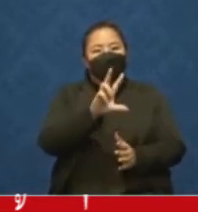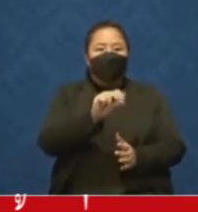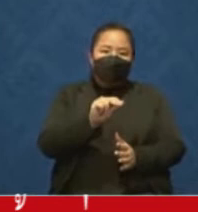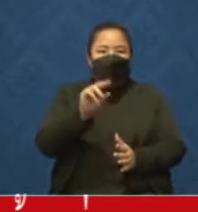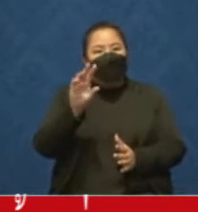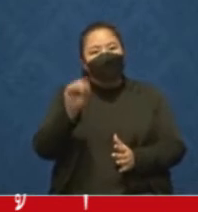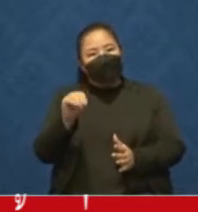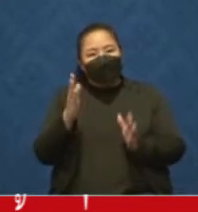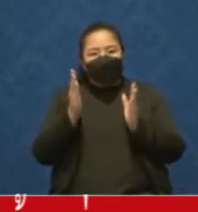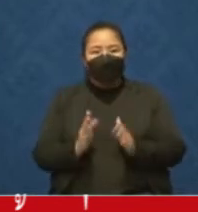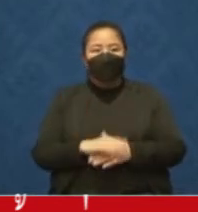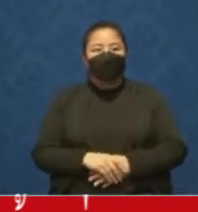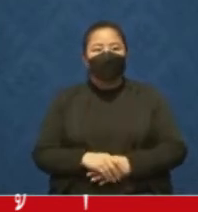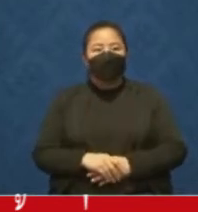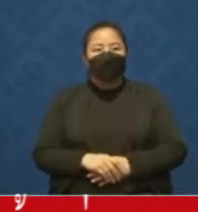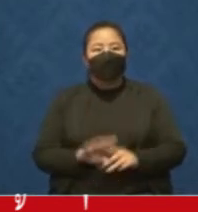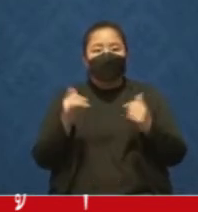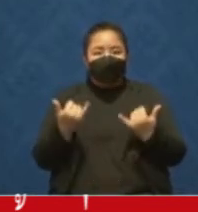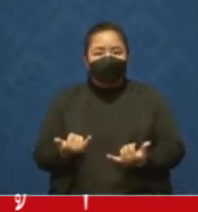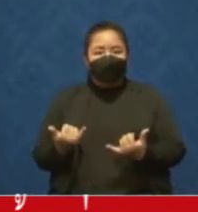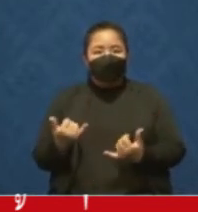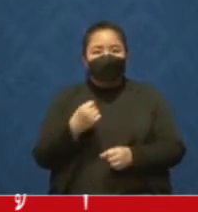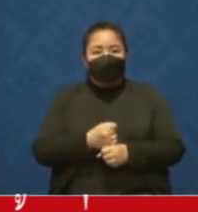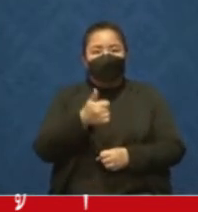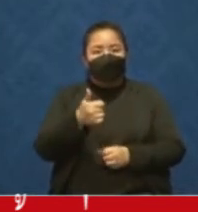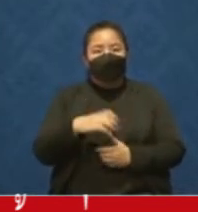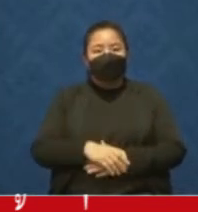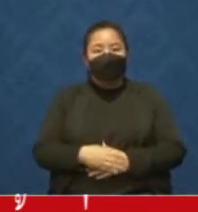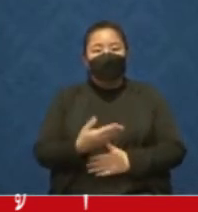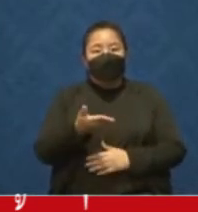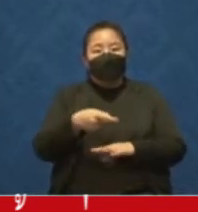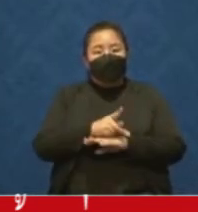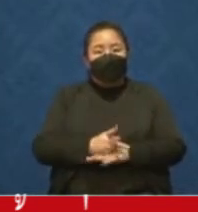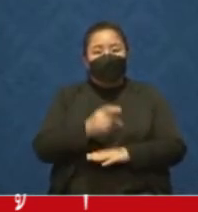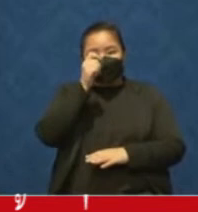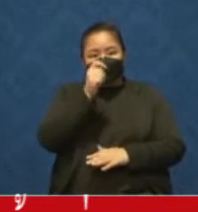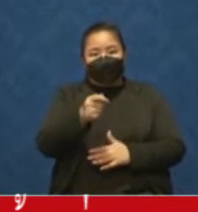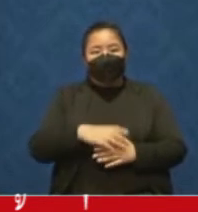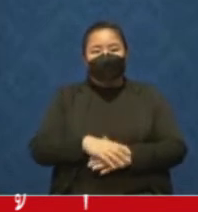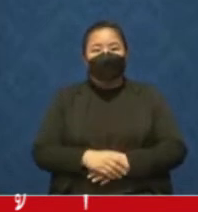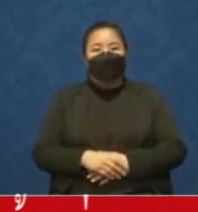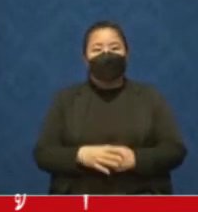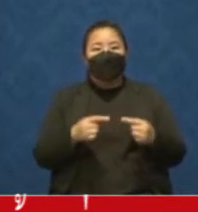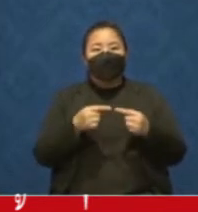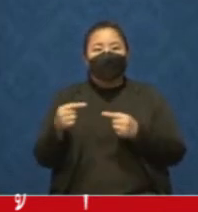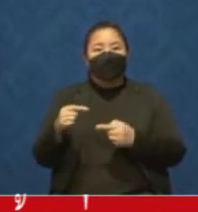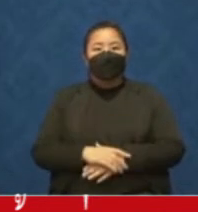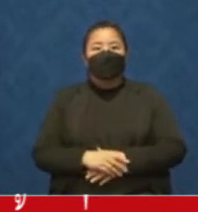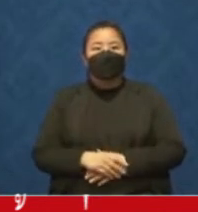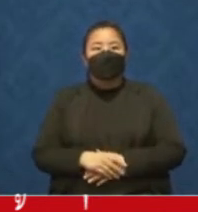คอสิ่งที่สามารถที่จะทำได้ครัทานที่กรบครับต่อไปเลยครับ